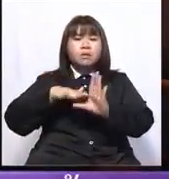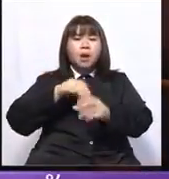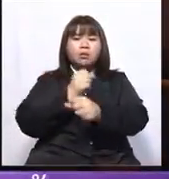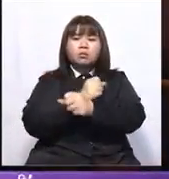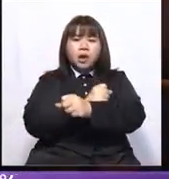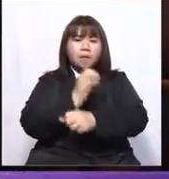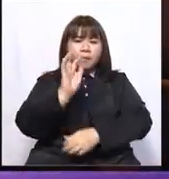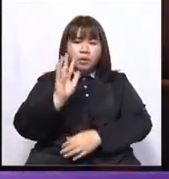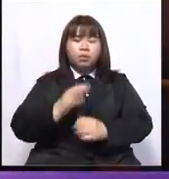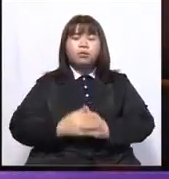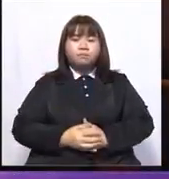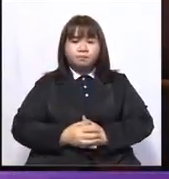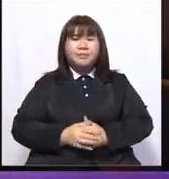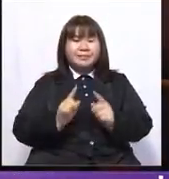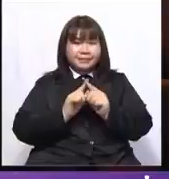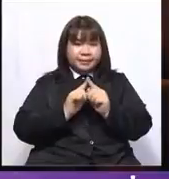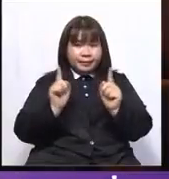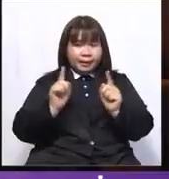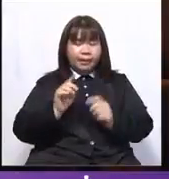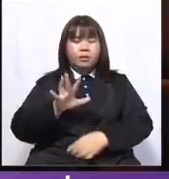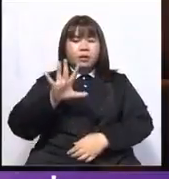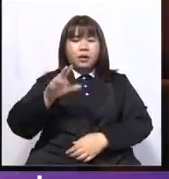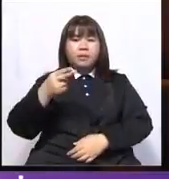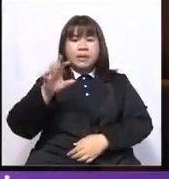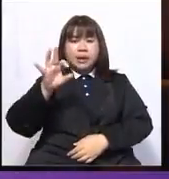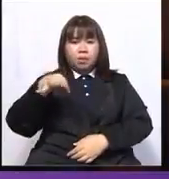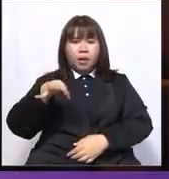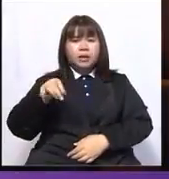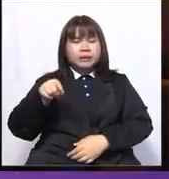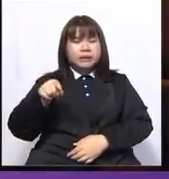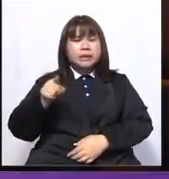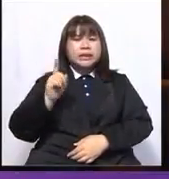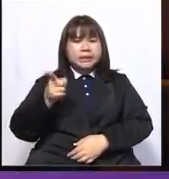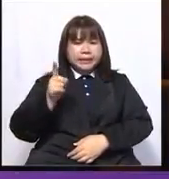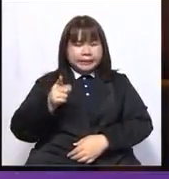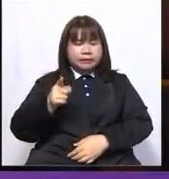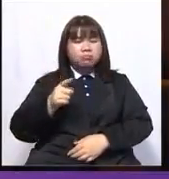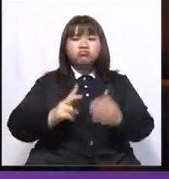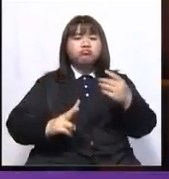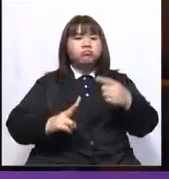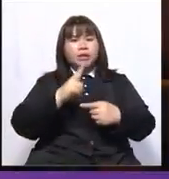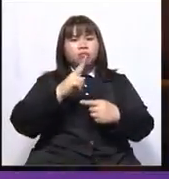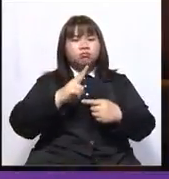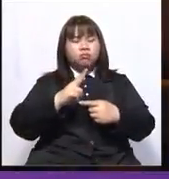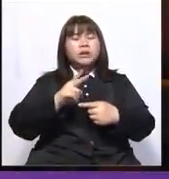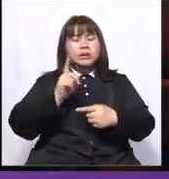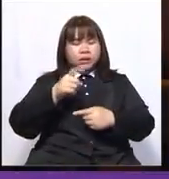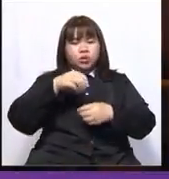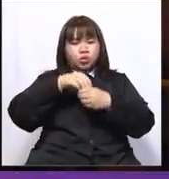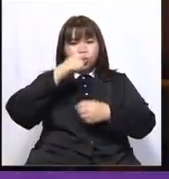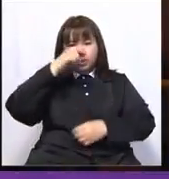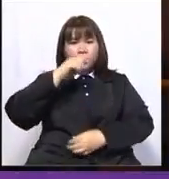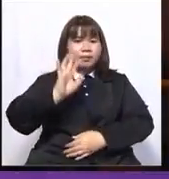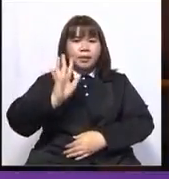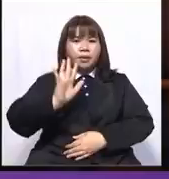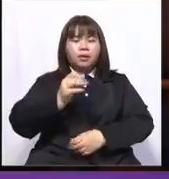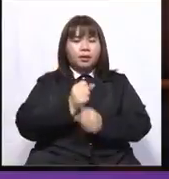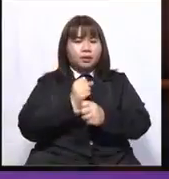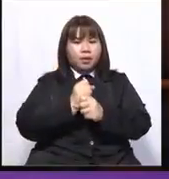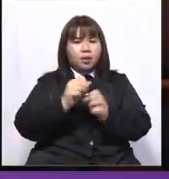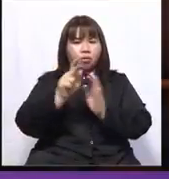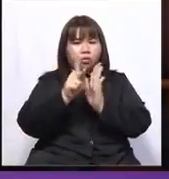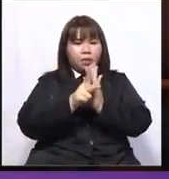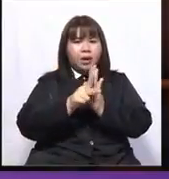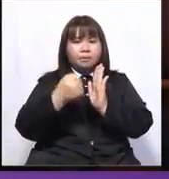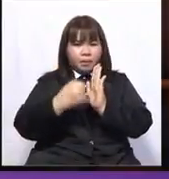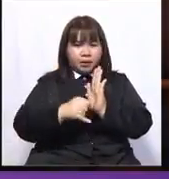ครับแต่ว่ากลุ่มนี้ 59,000 เนี่ยเขาหมดสถานะที่จะอยู่ประเทศไทยแล้วก็ทำงานที่ถูกต้องต่